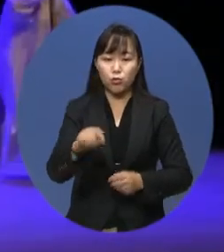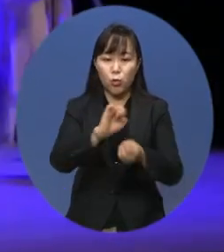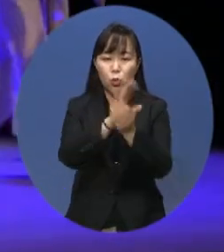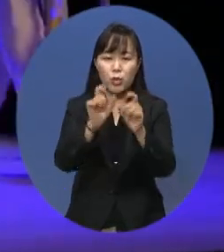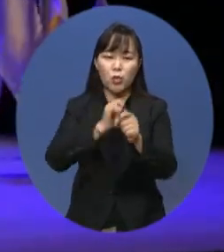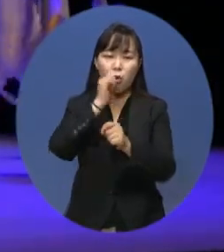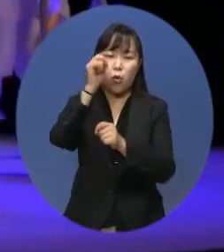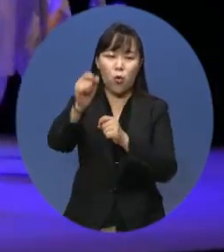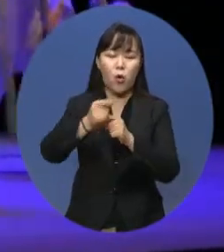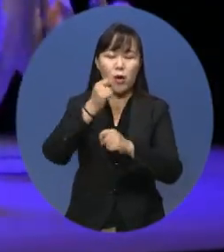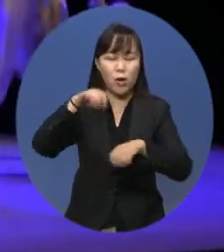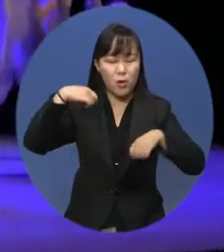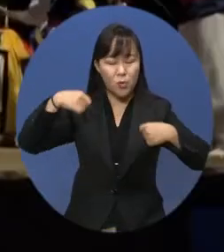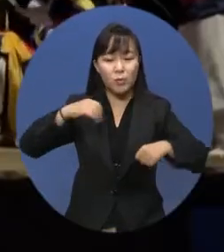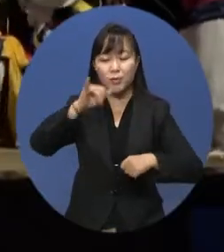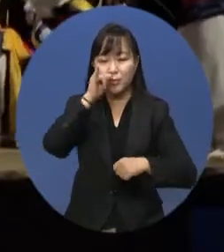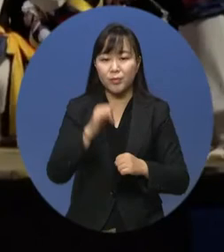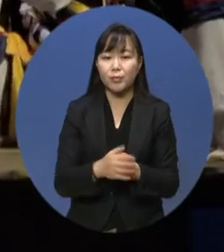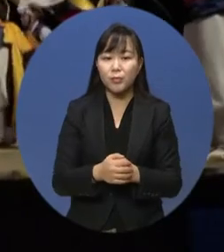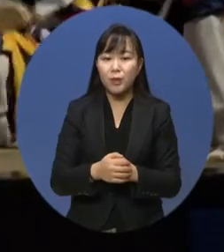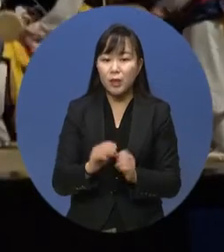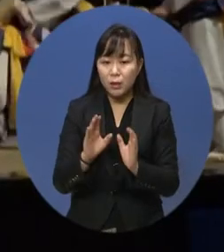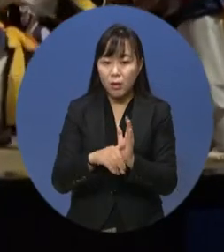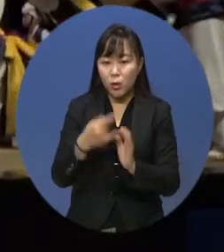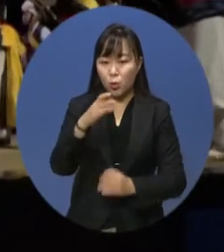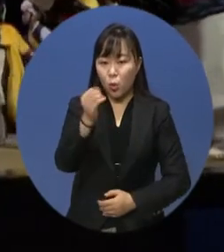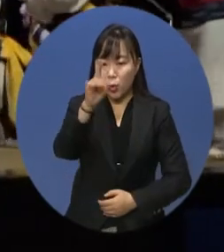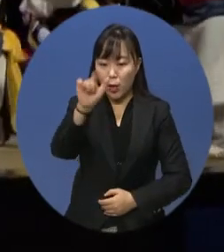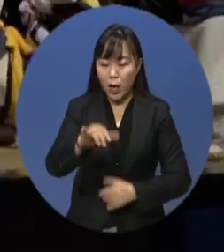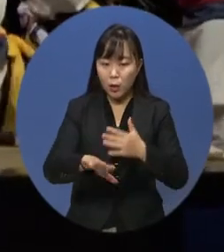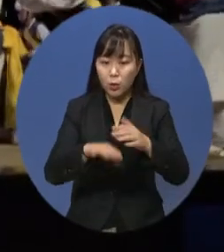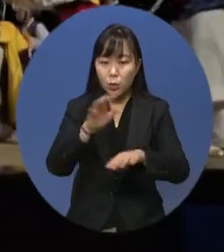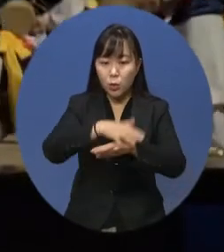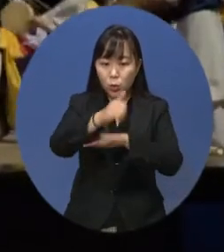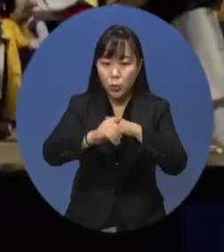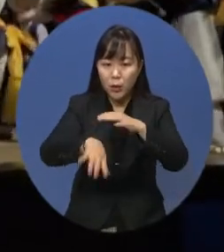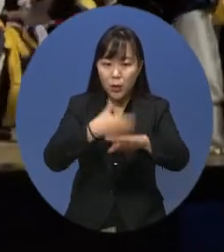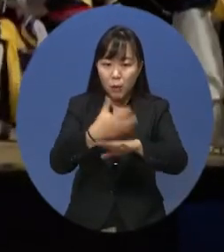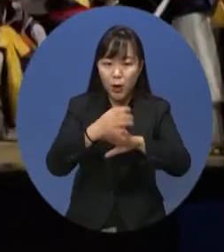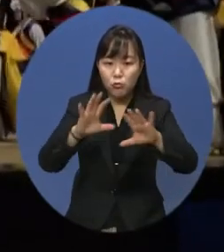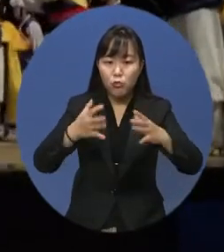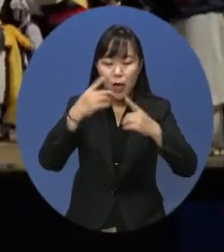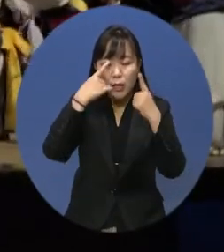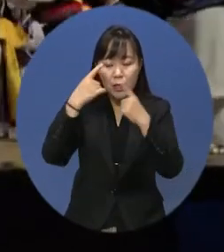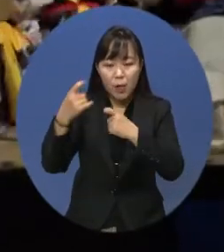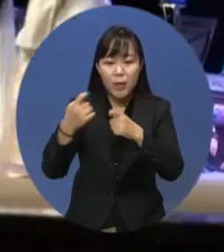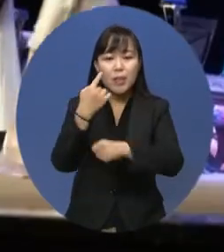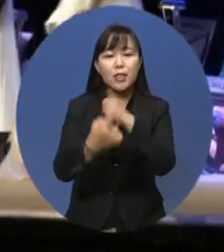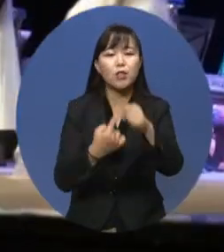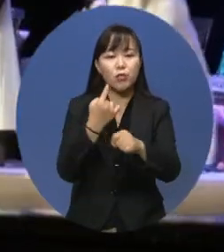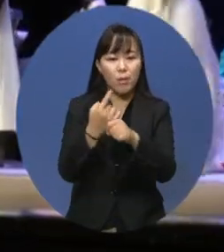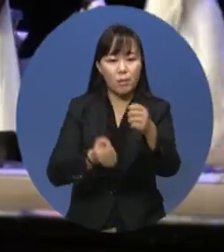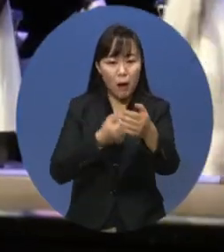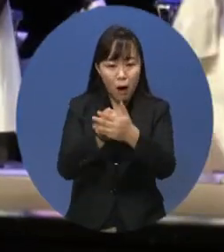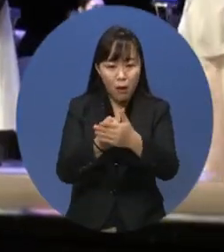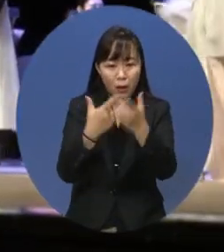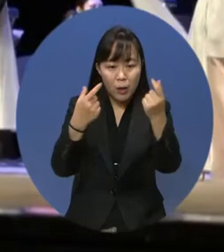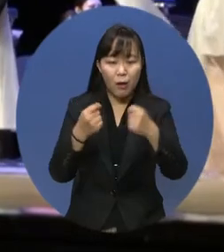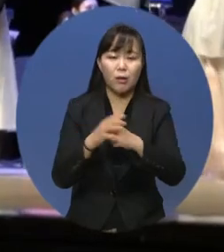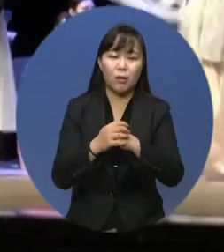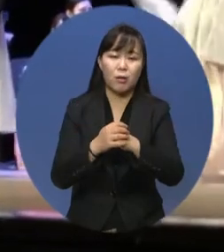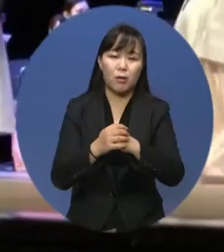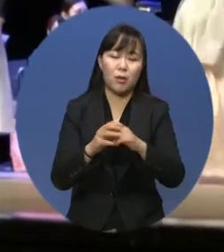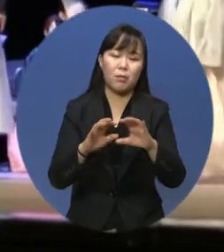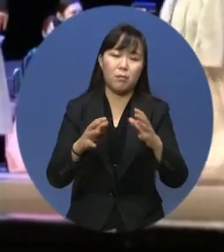공연을 펼쳤습니다. 이번 공연은 동학농민혁명 국가기념일 제정 1주년을 맞아 민초들의